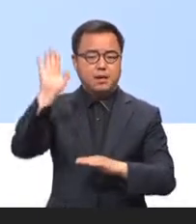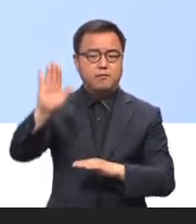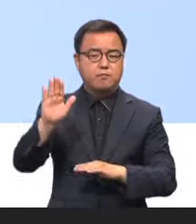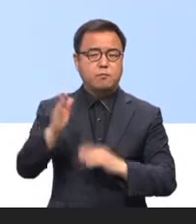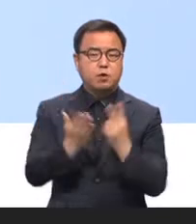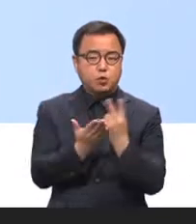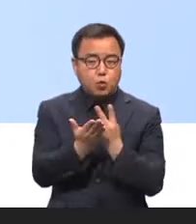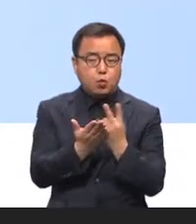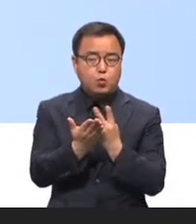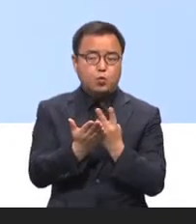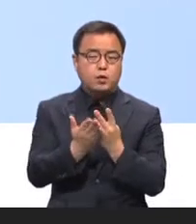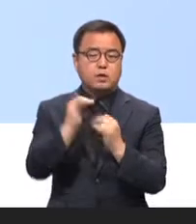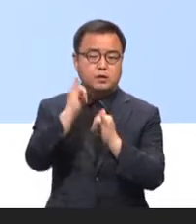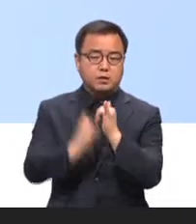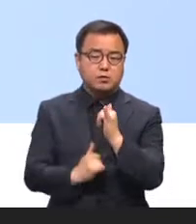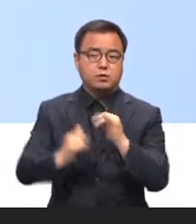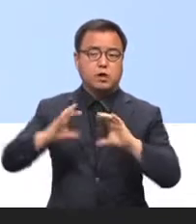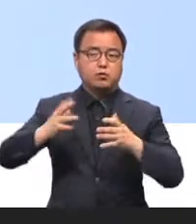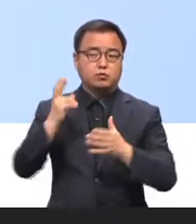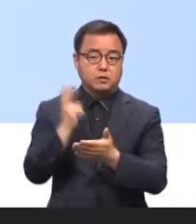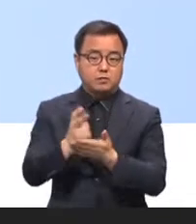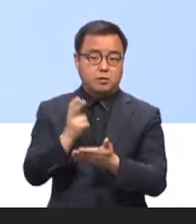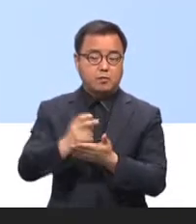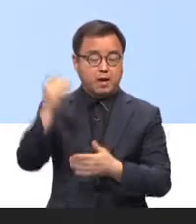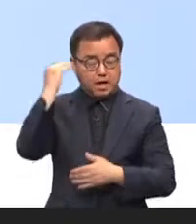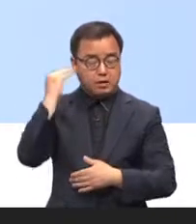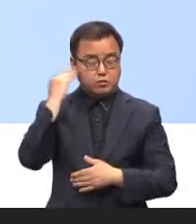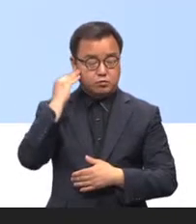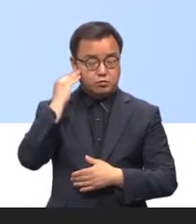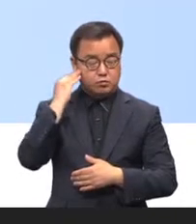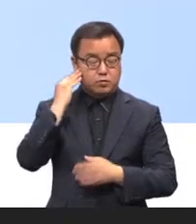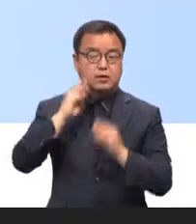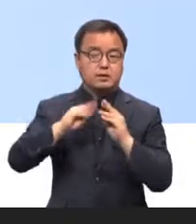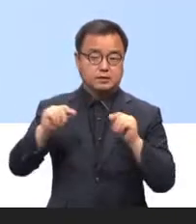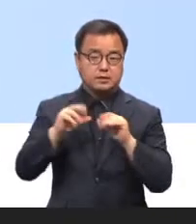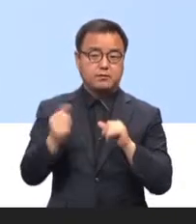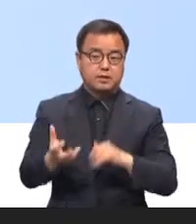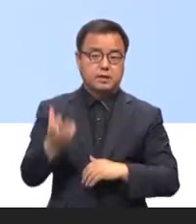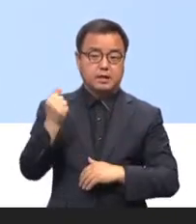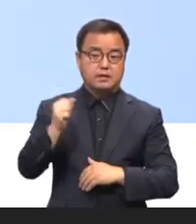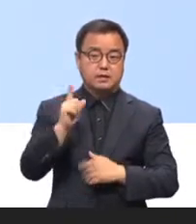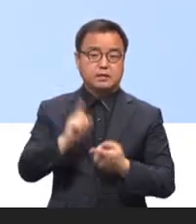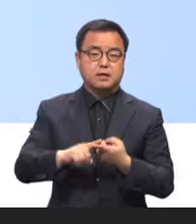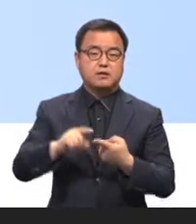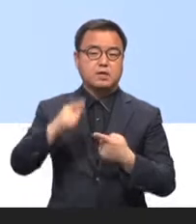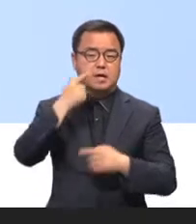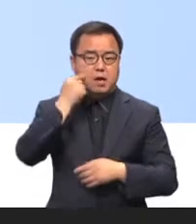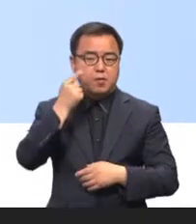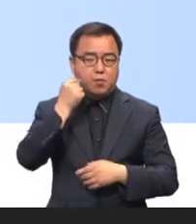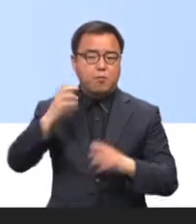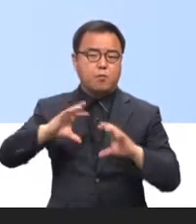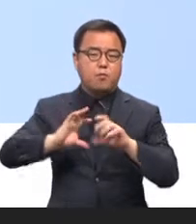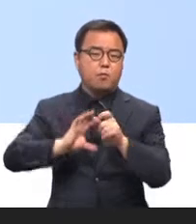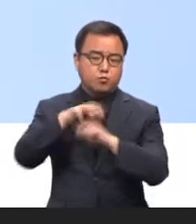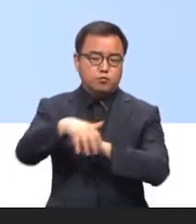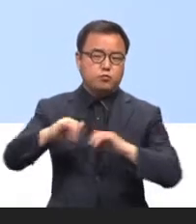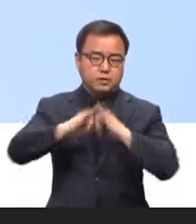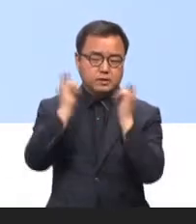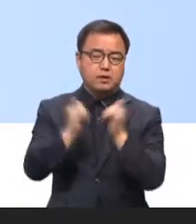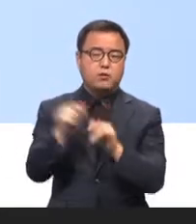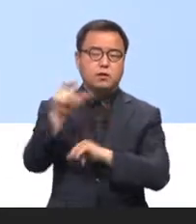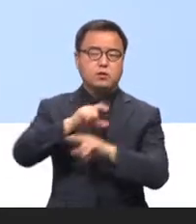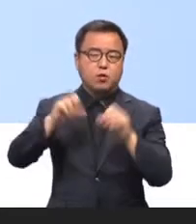국제법적으로 한국의 고유 영토라는 부분에 대해서 일본은 물론 국제 사회에 대해서 널리 알리고